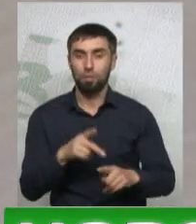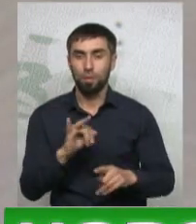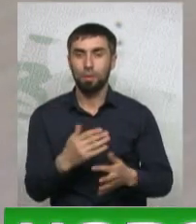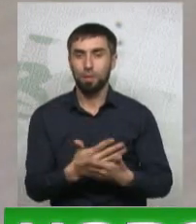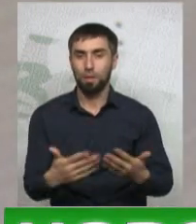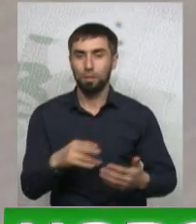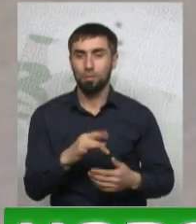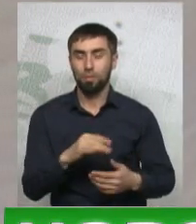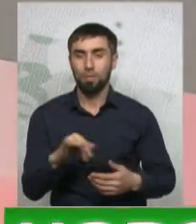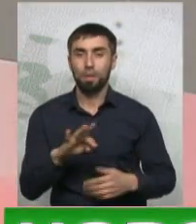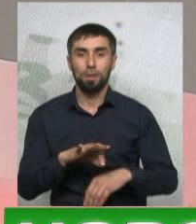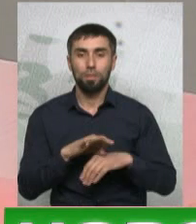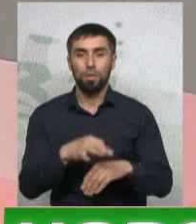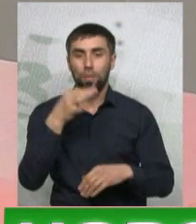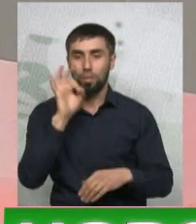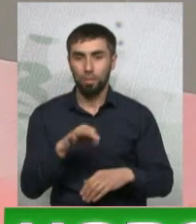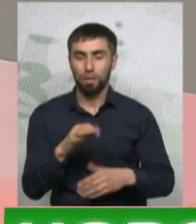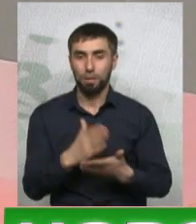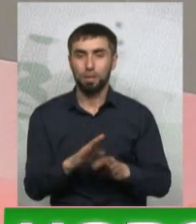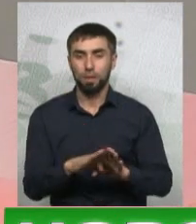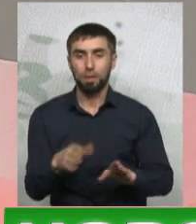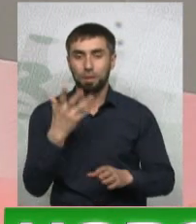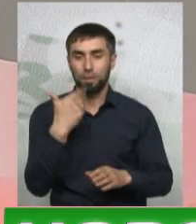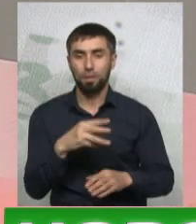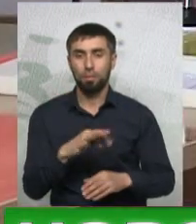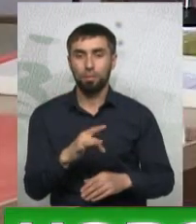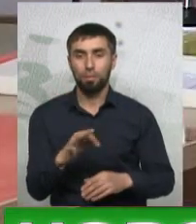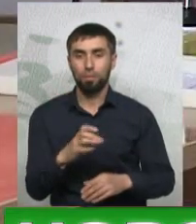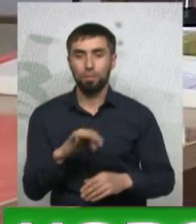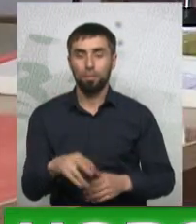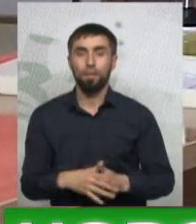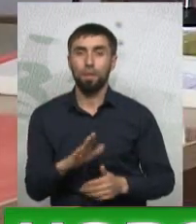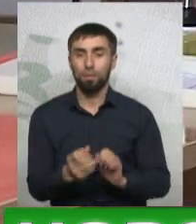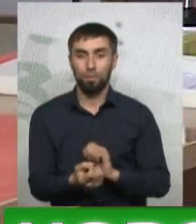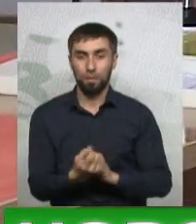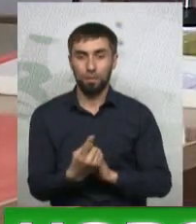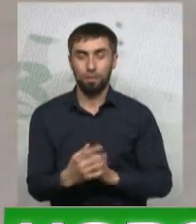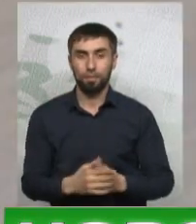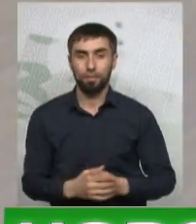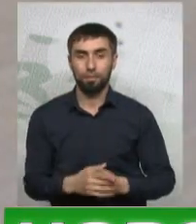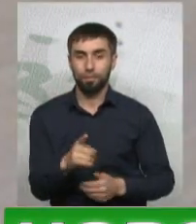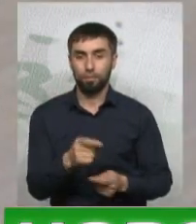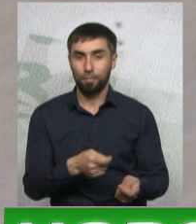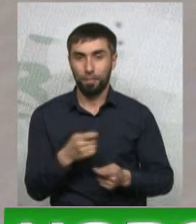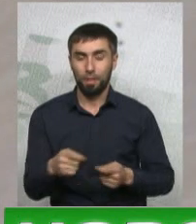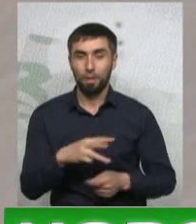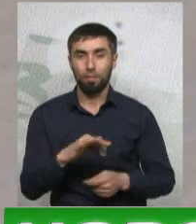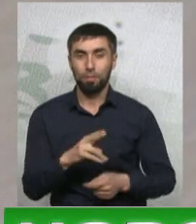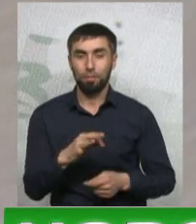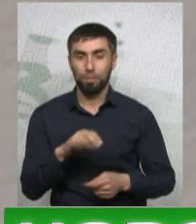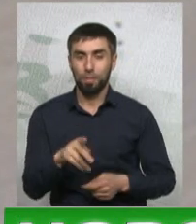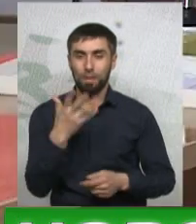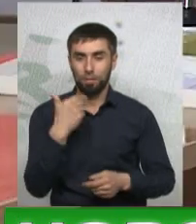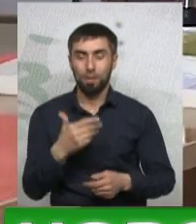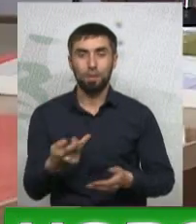различными приборами для проведения опытов. Есть даже цифровые микроскопы. С появлением цифровых микроскопов стало